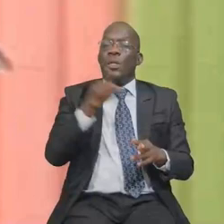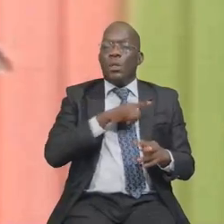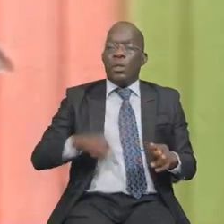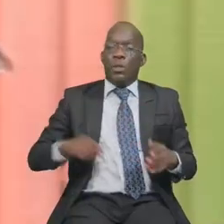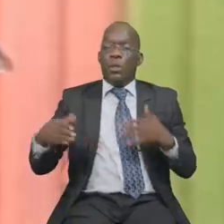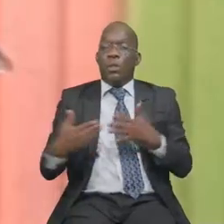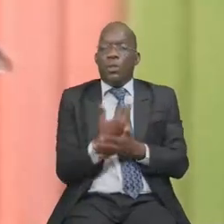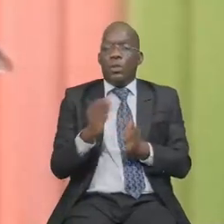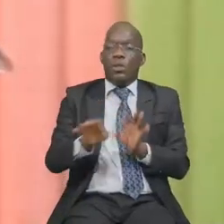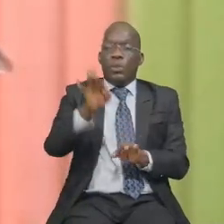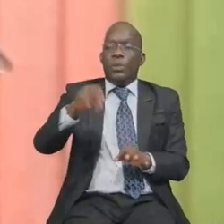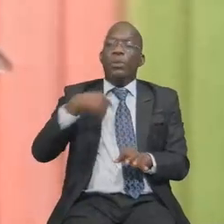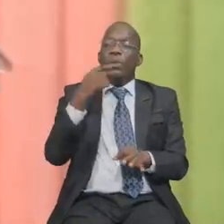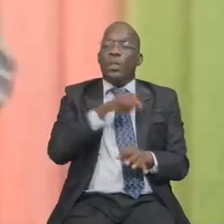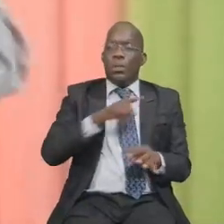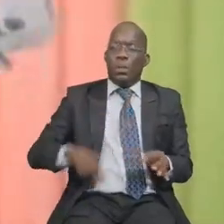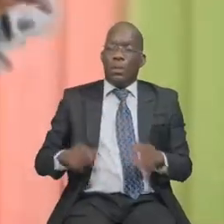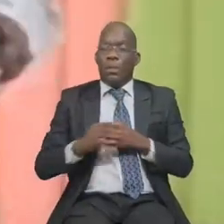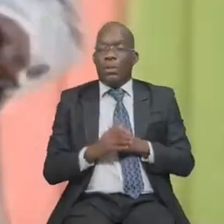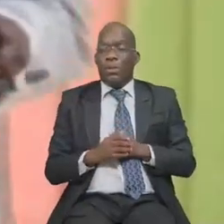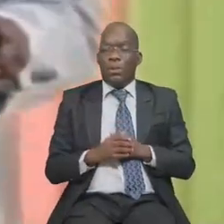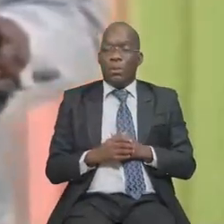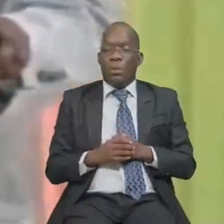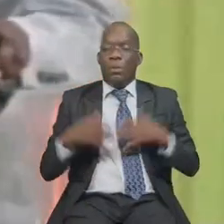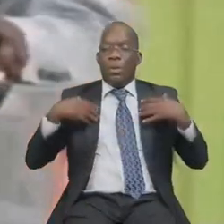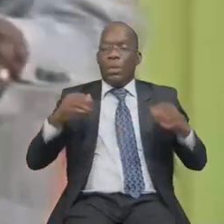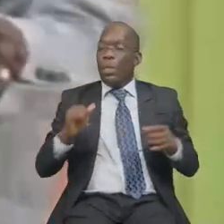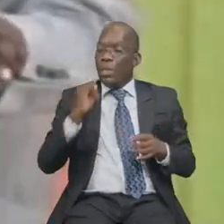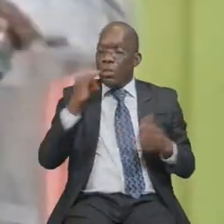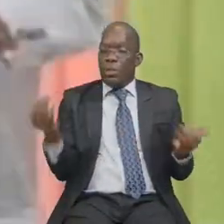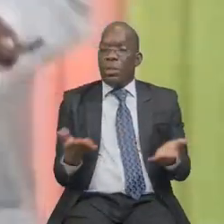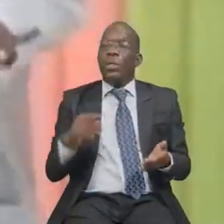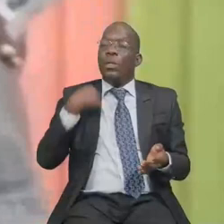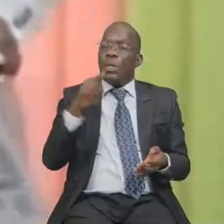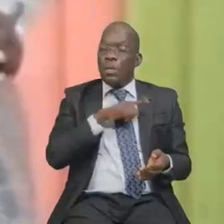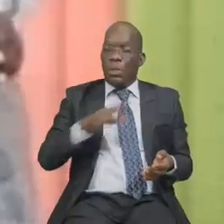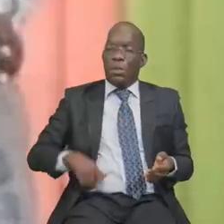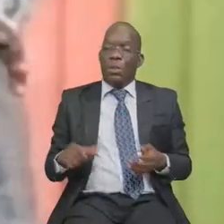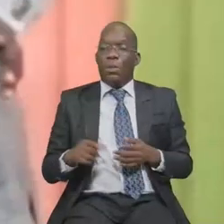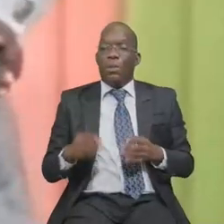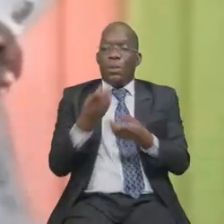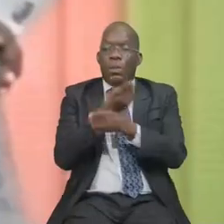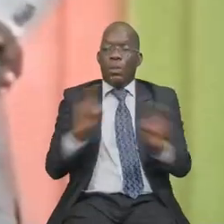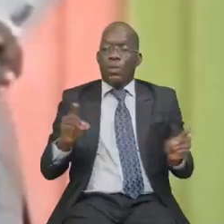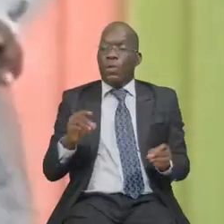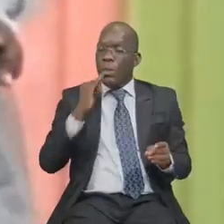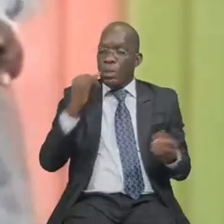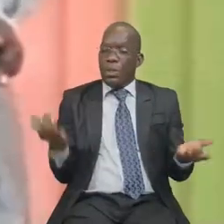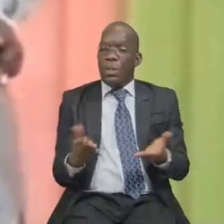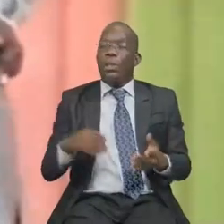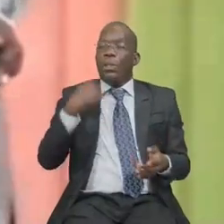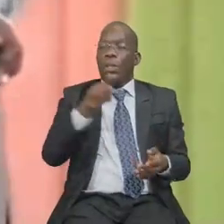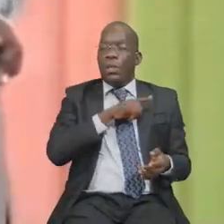disponible, parle au Seigneur. La guérison est disponible, parle au Seigneur. La délivrance est disponible, parle au Seigneur.